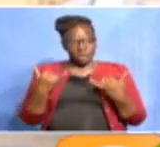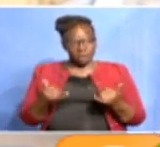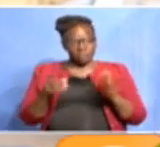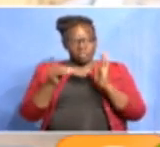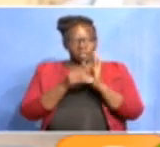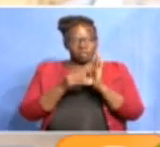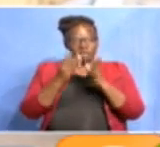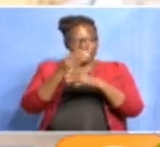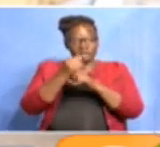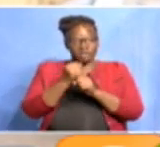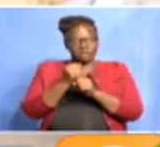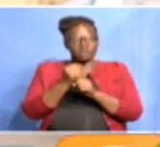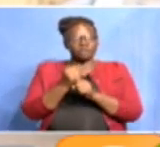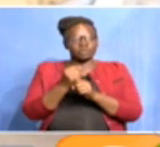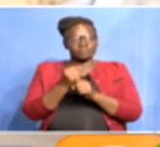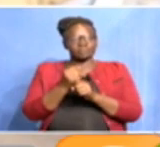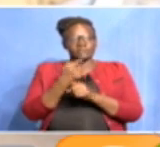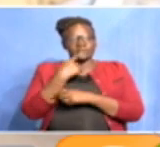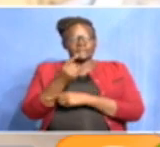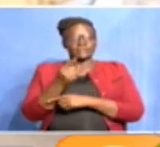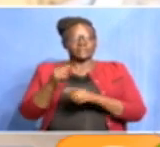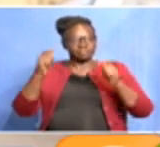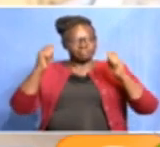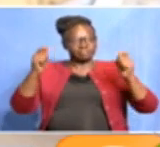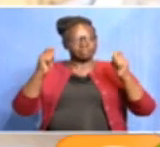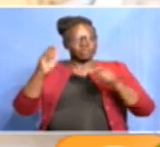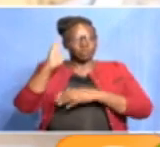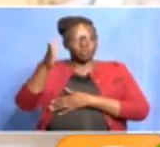nchini umetishia mgomo, hali